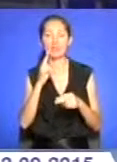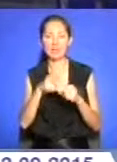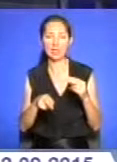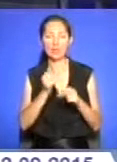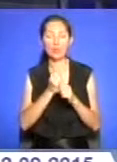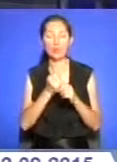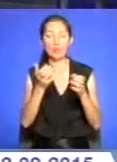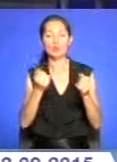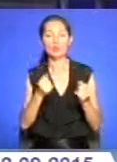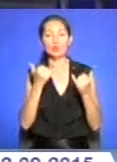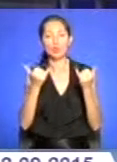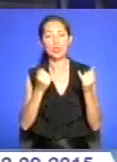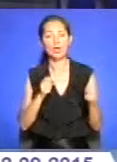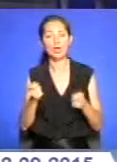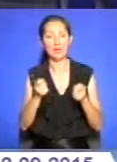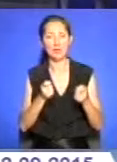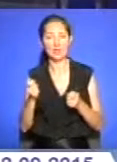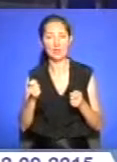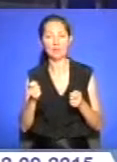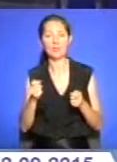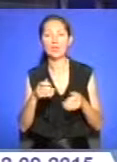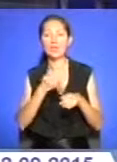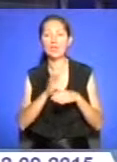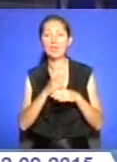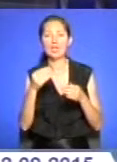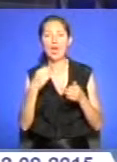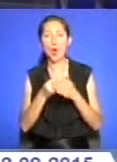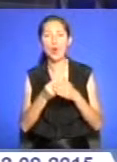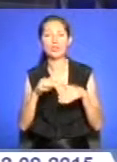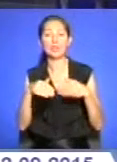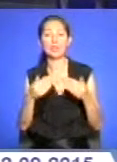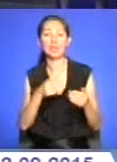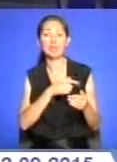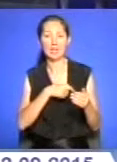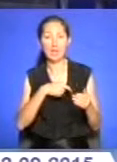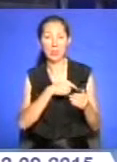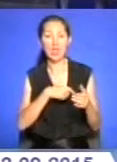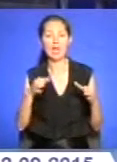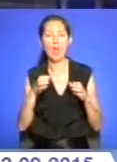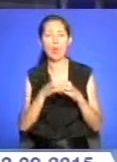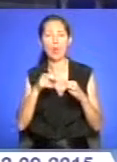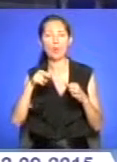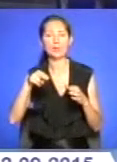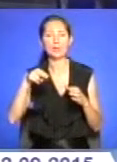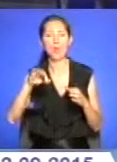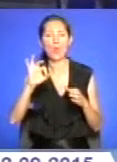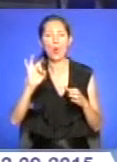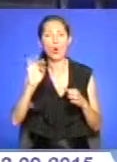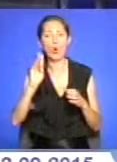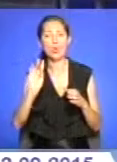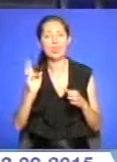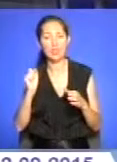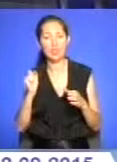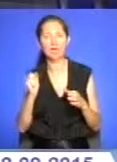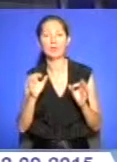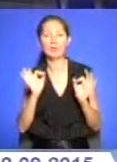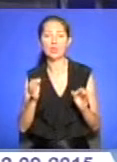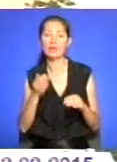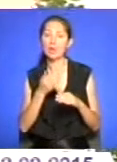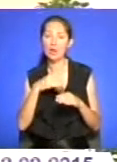адміністрації. Виділення коштів пролобіювали депутати Верховної Ради блоку Петра Порошенка. Щоправда, вистачить їх лише на частину